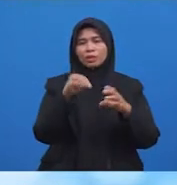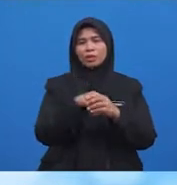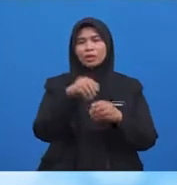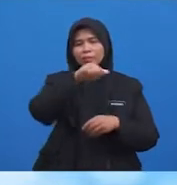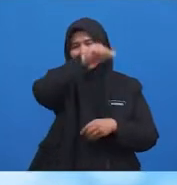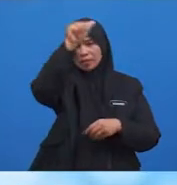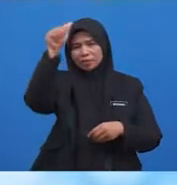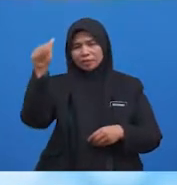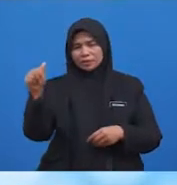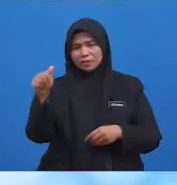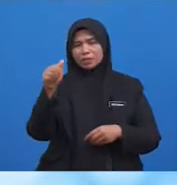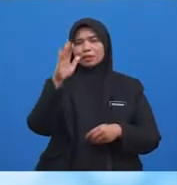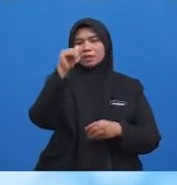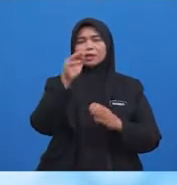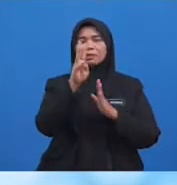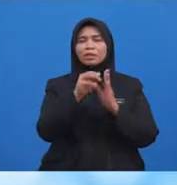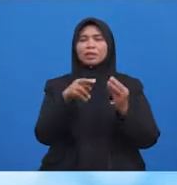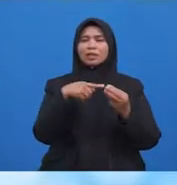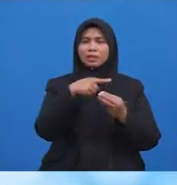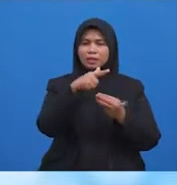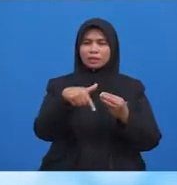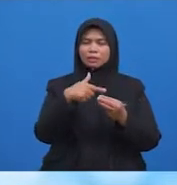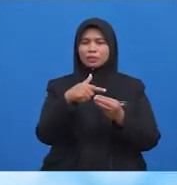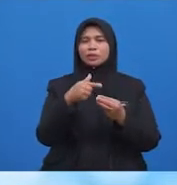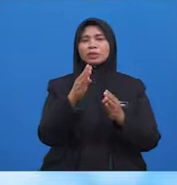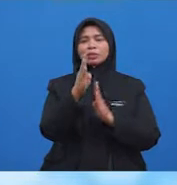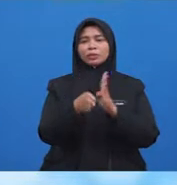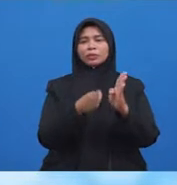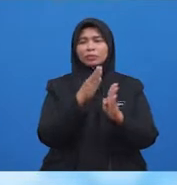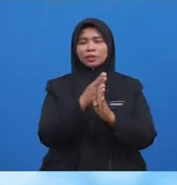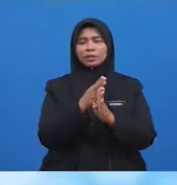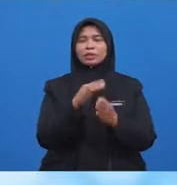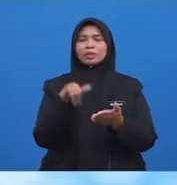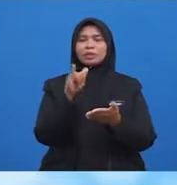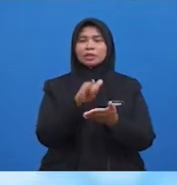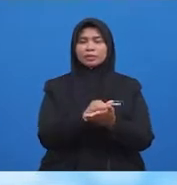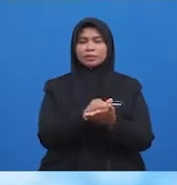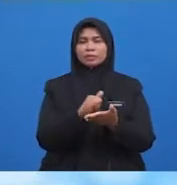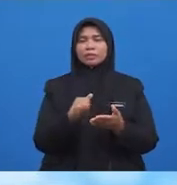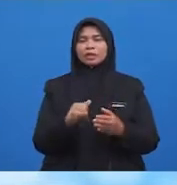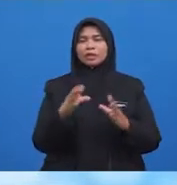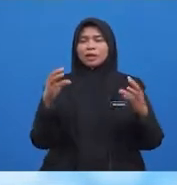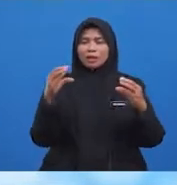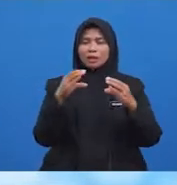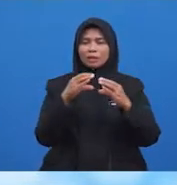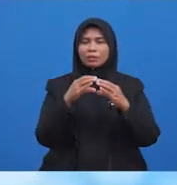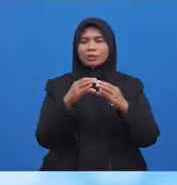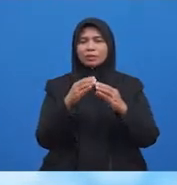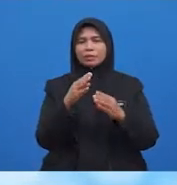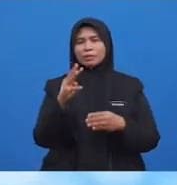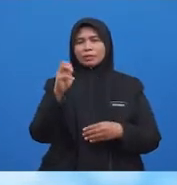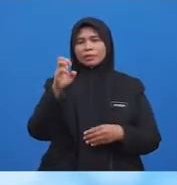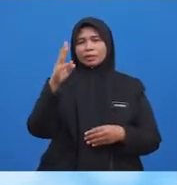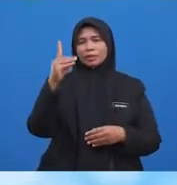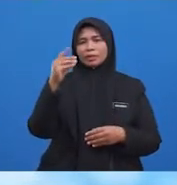dalam angka selepas yang meliputi bumi yaitu gabungan medan